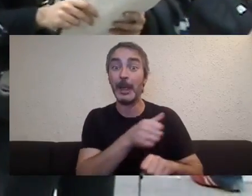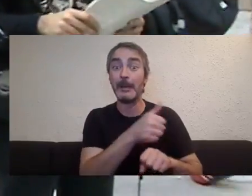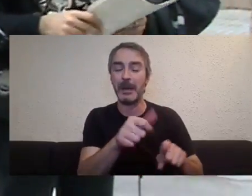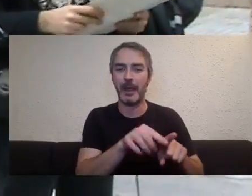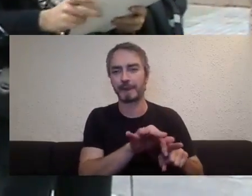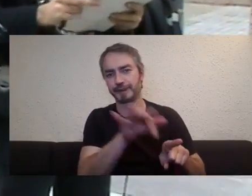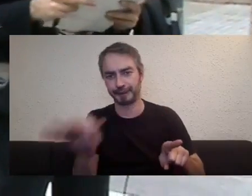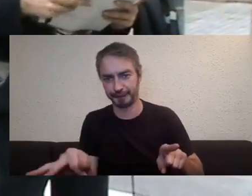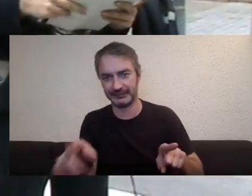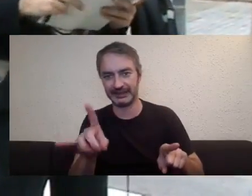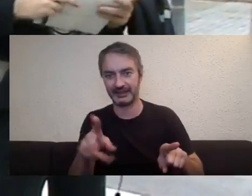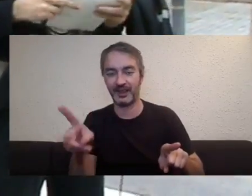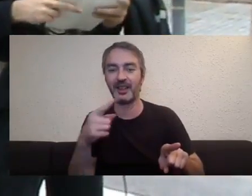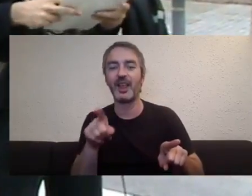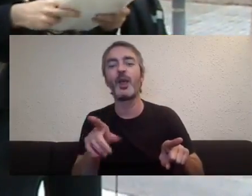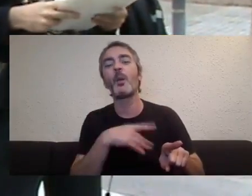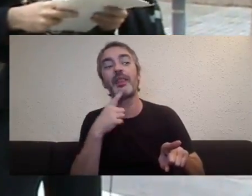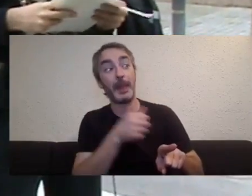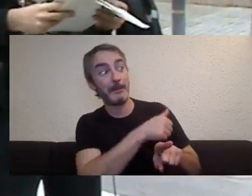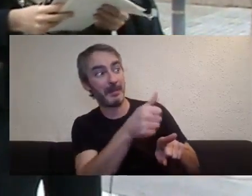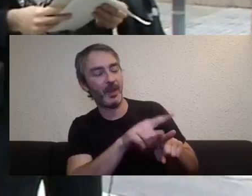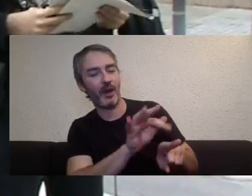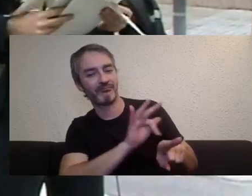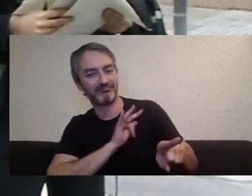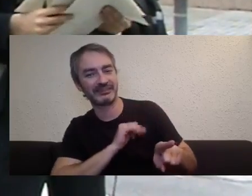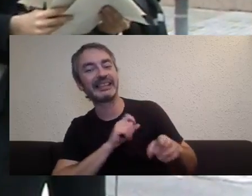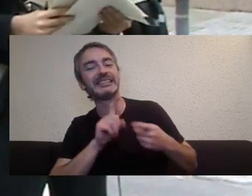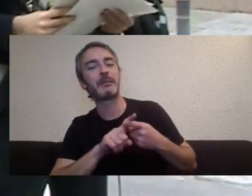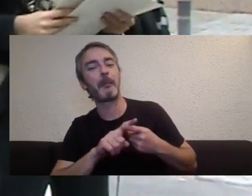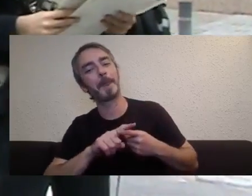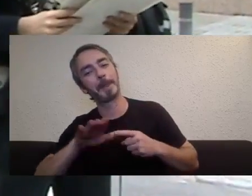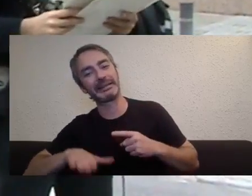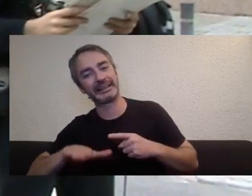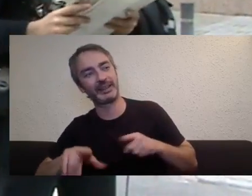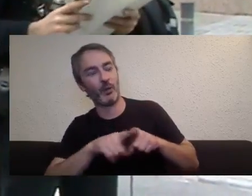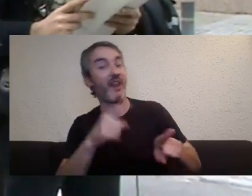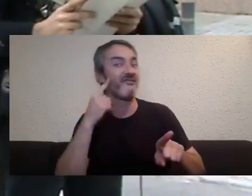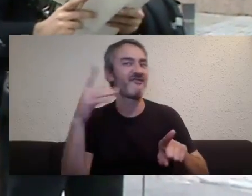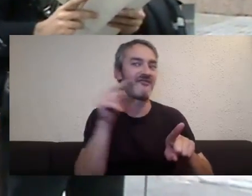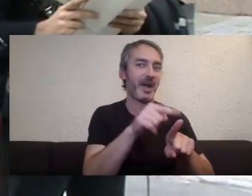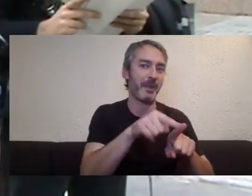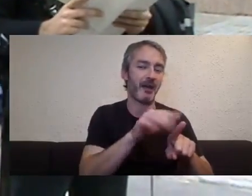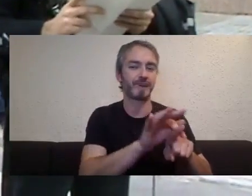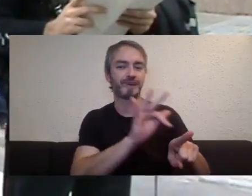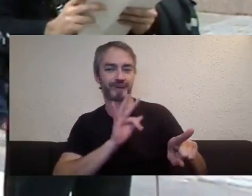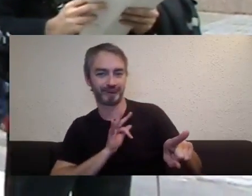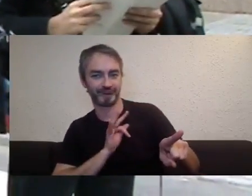abans. 15 dies abans va ser el Princesa, llavors va ser com el germà petit del Cine Princesa, que es van portar la fama, i nosaltres estàvem aquí al